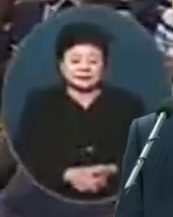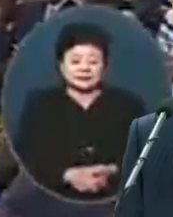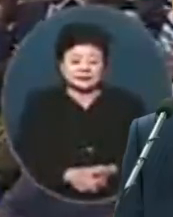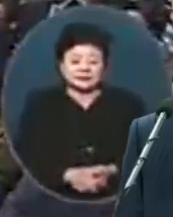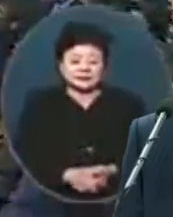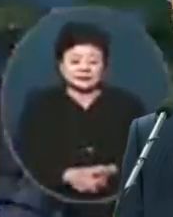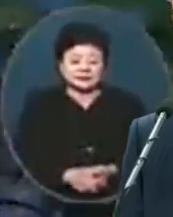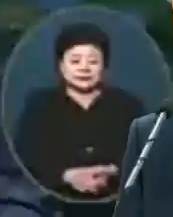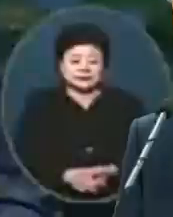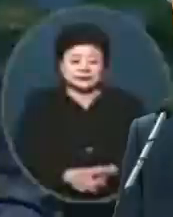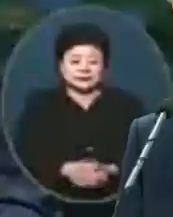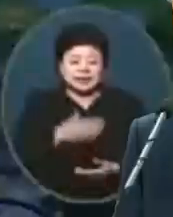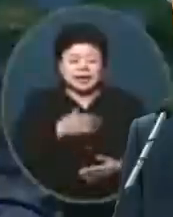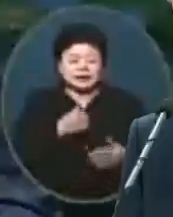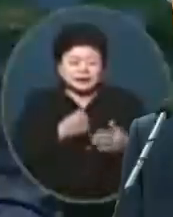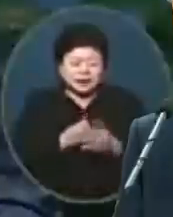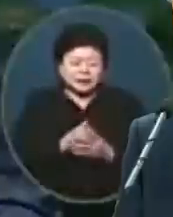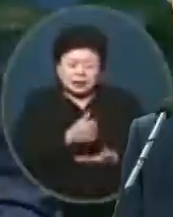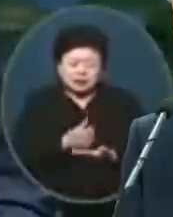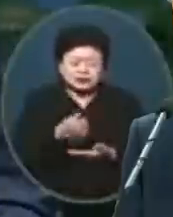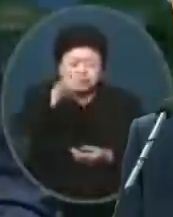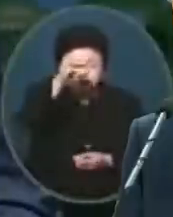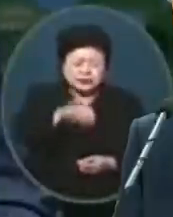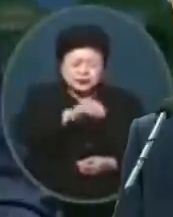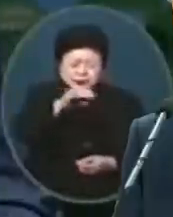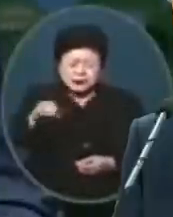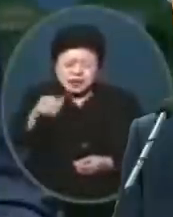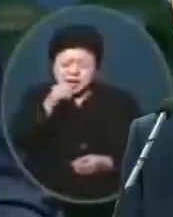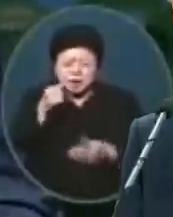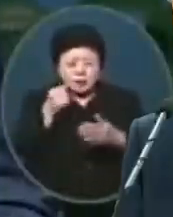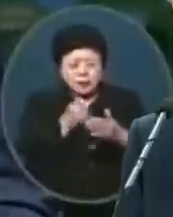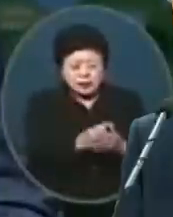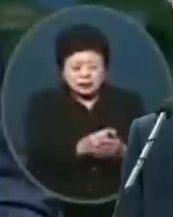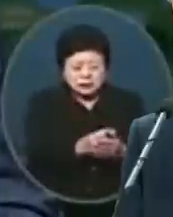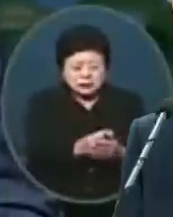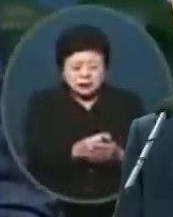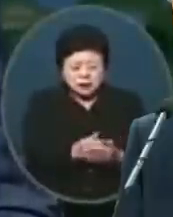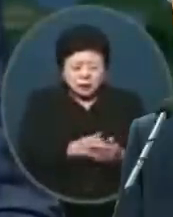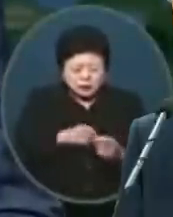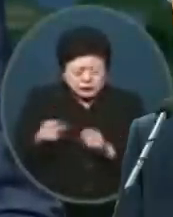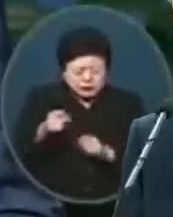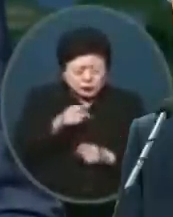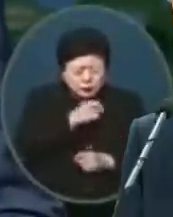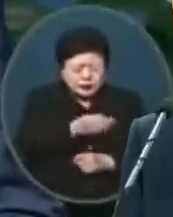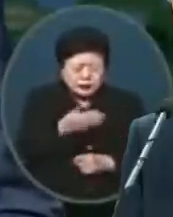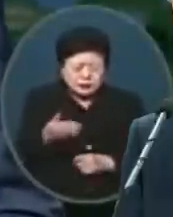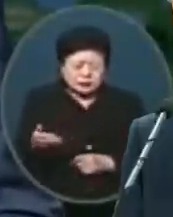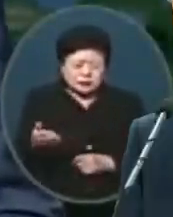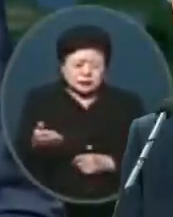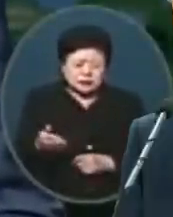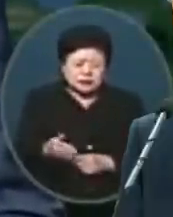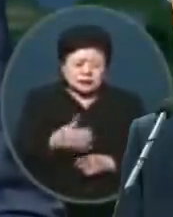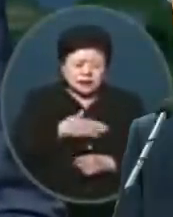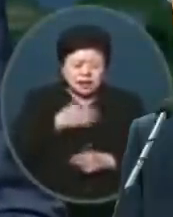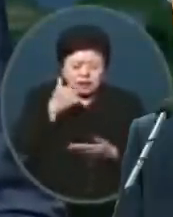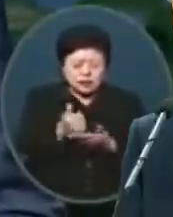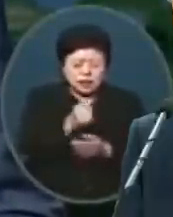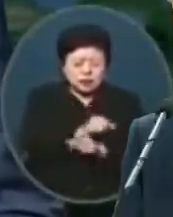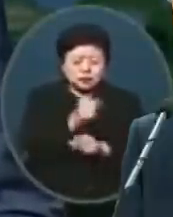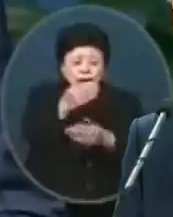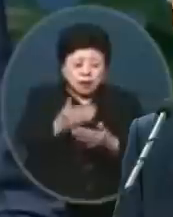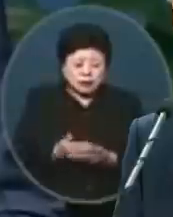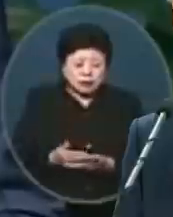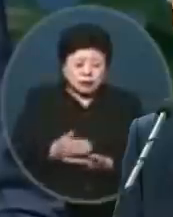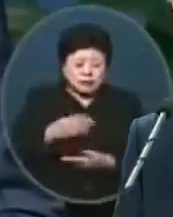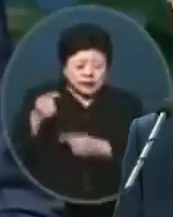내 때문에 주님 십자가에 못 박여 몸을 찢고 피를 흘리고 내 죄를 사하고 내